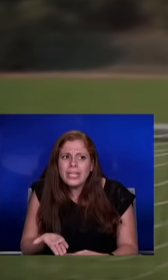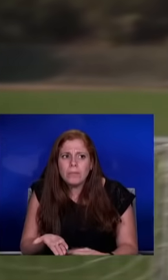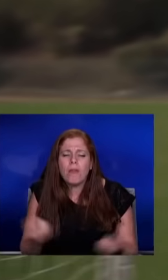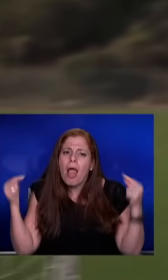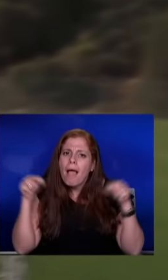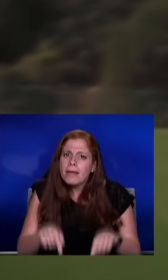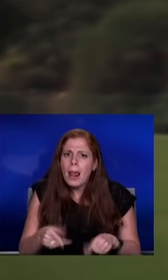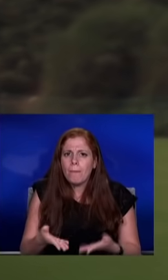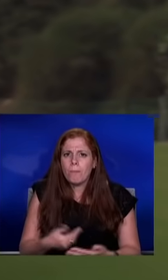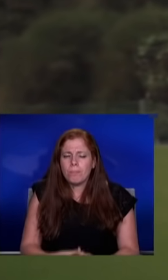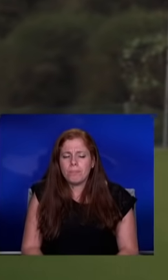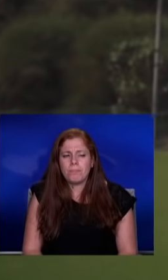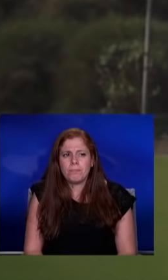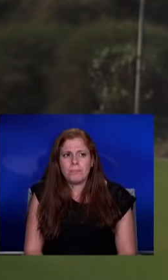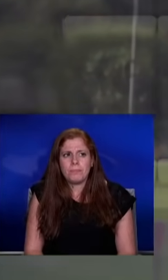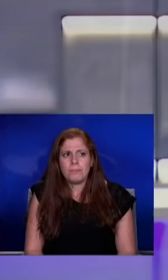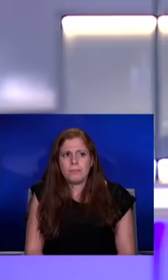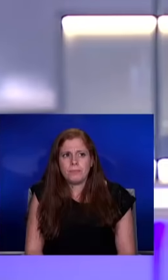לפה.